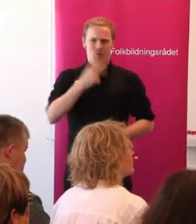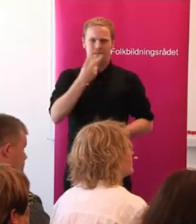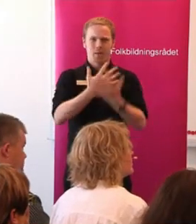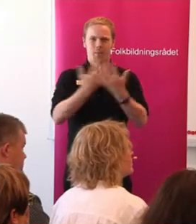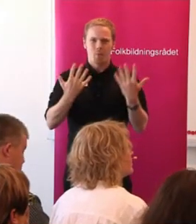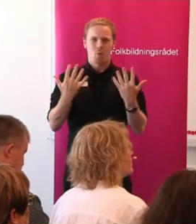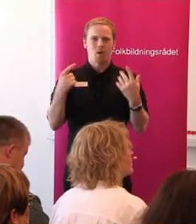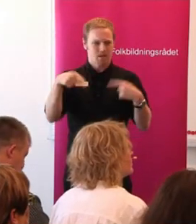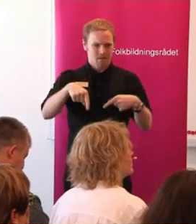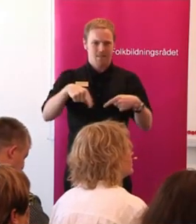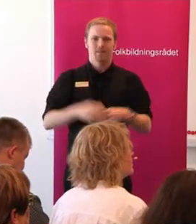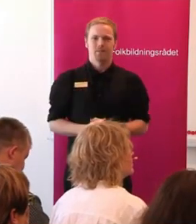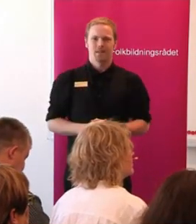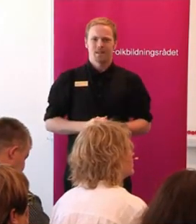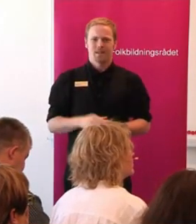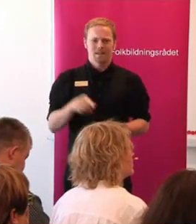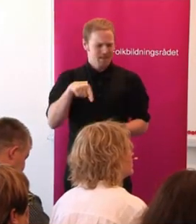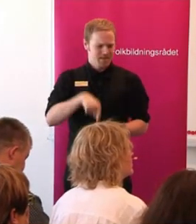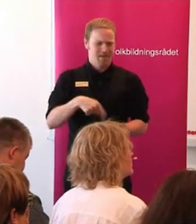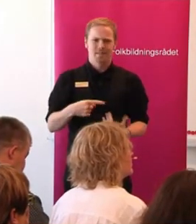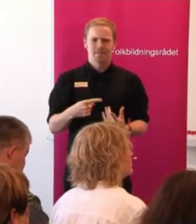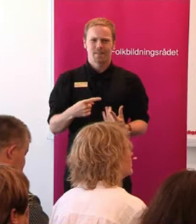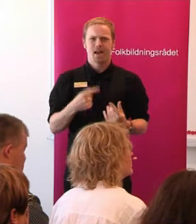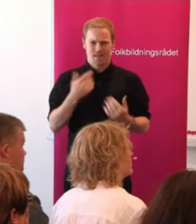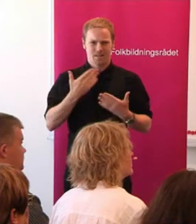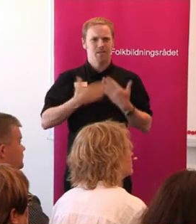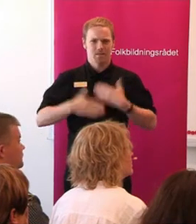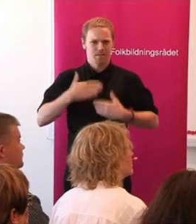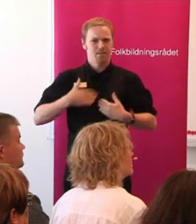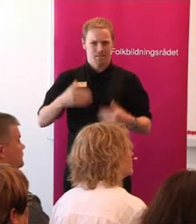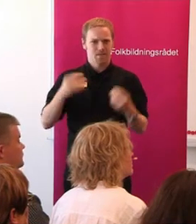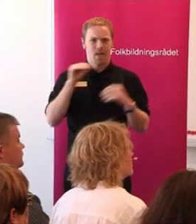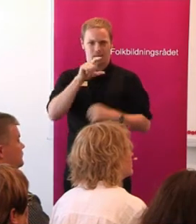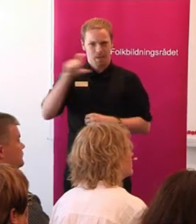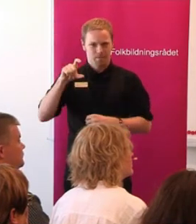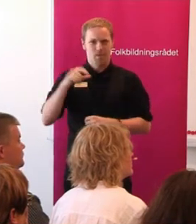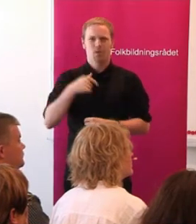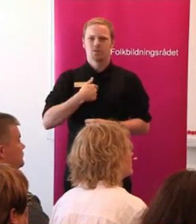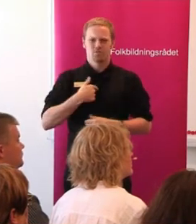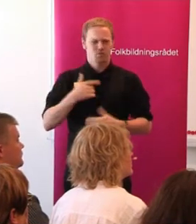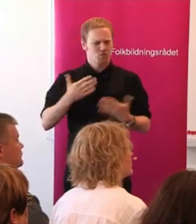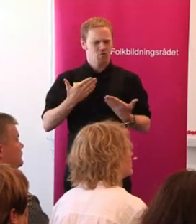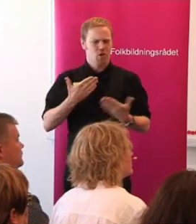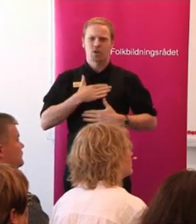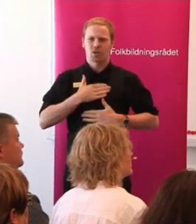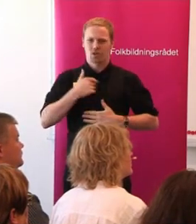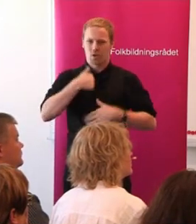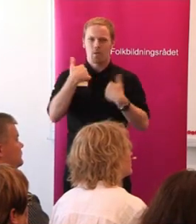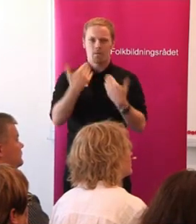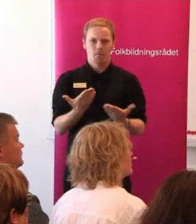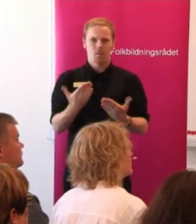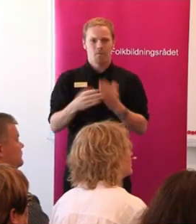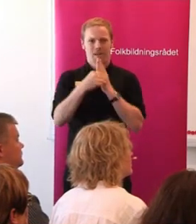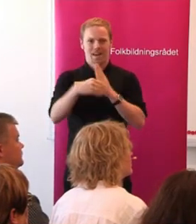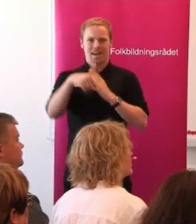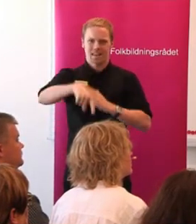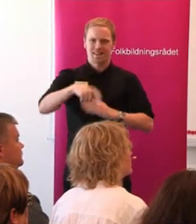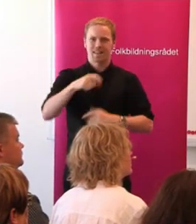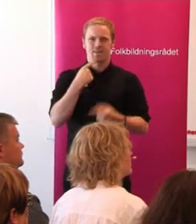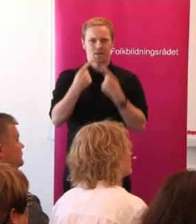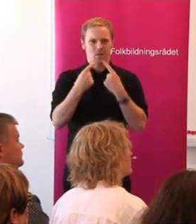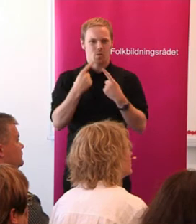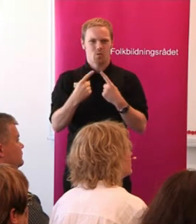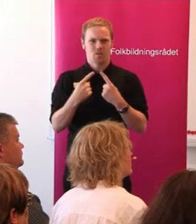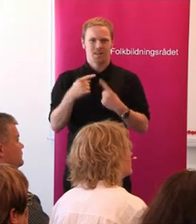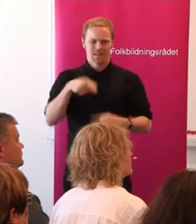här. Det är ett otroligt angeläget ämne vi ska diskutera. Och jag är grymt glad att få leda den här diskussionen. Det finns ju knappt något ämne som bränner till och betyder så